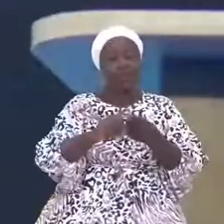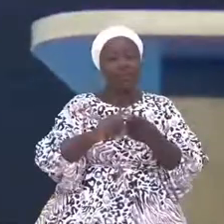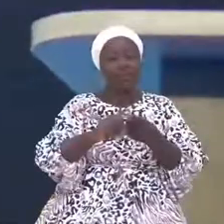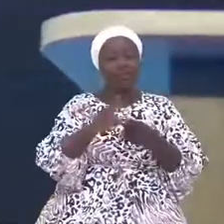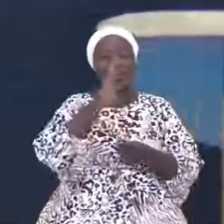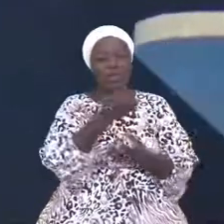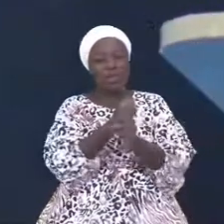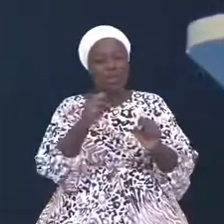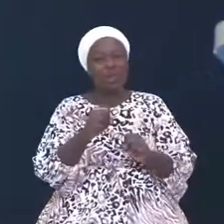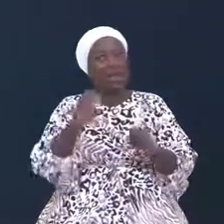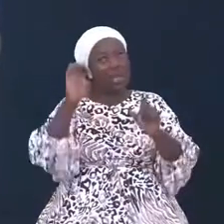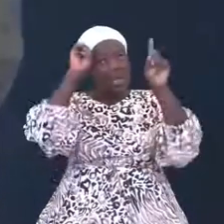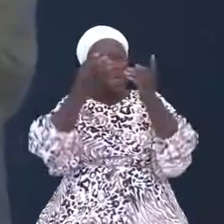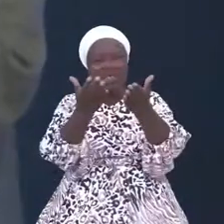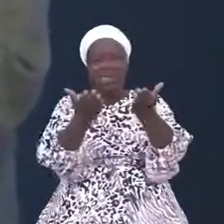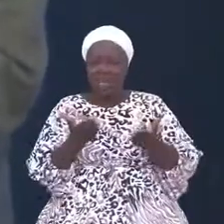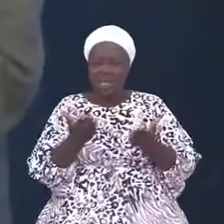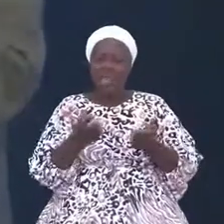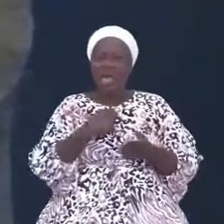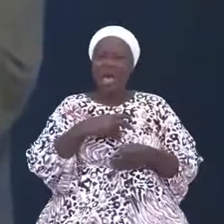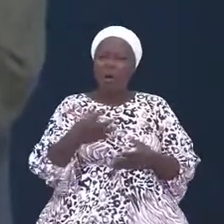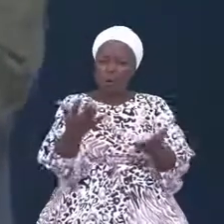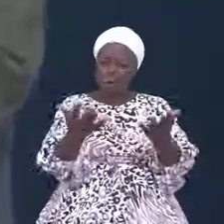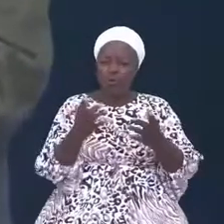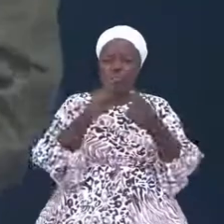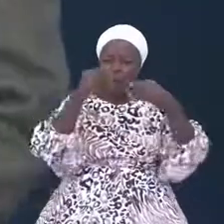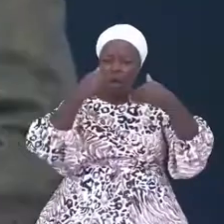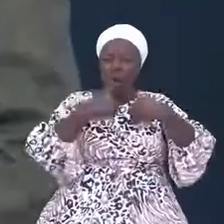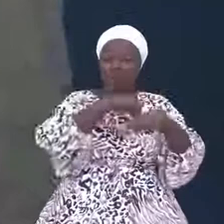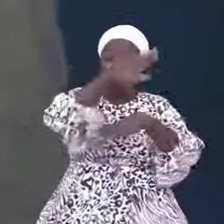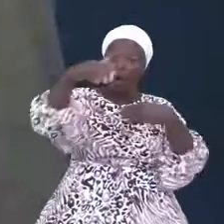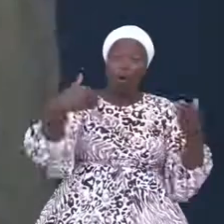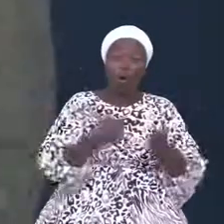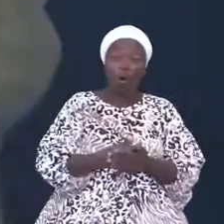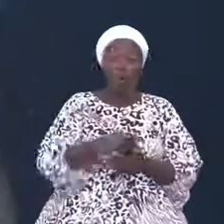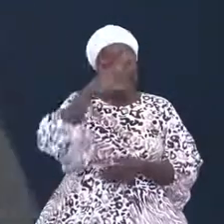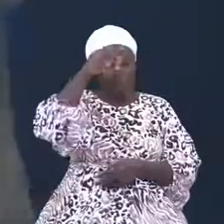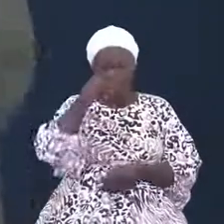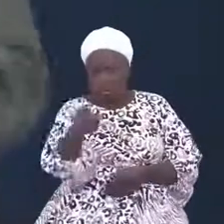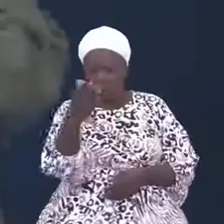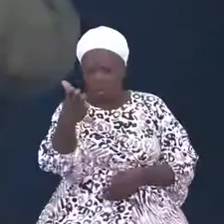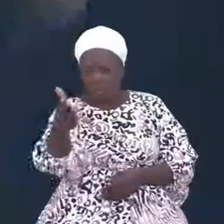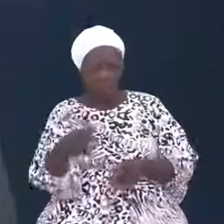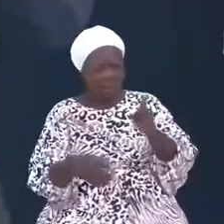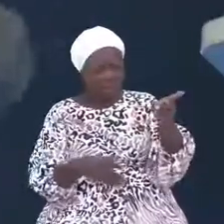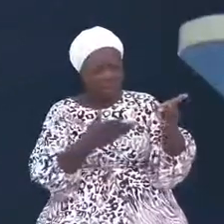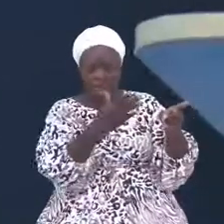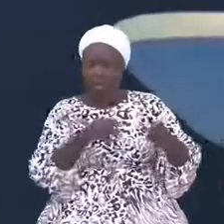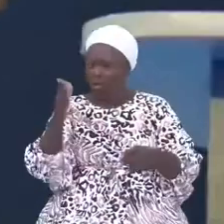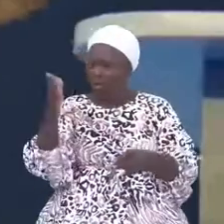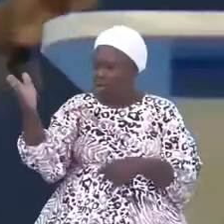veut que tous les hommes soient sauvés. Il désire, il veut avoir tous les